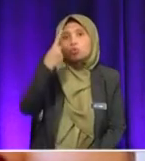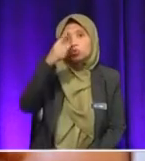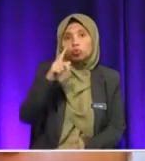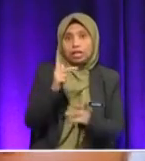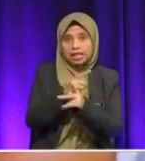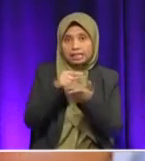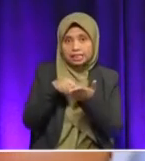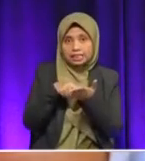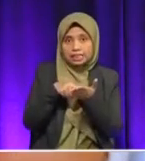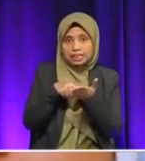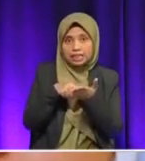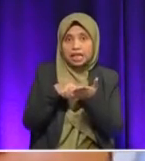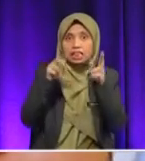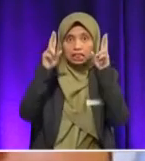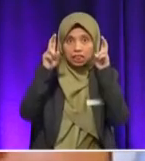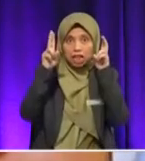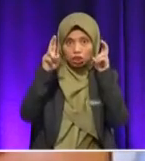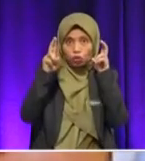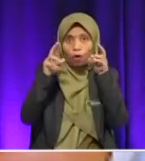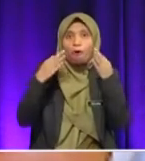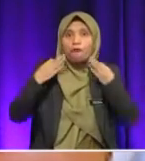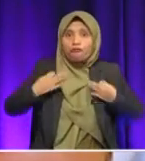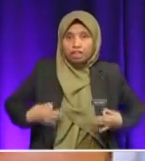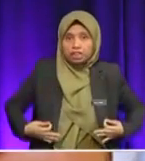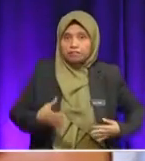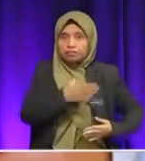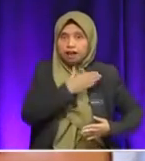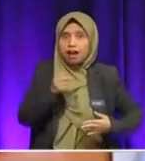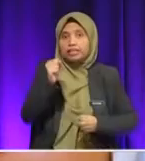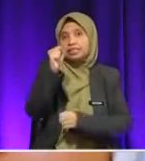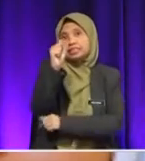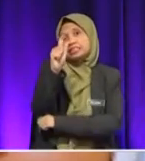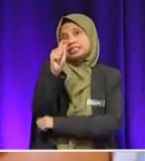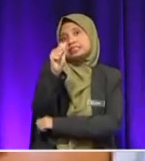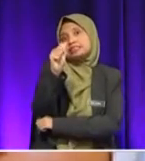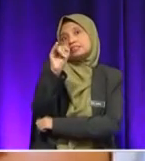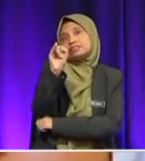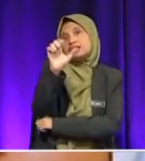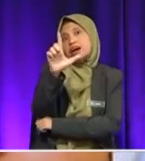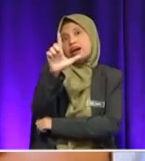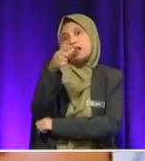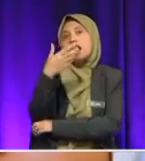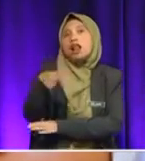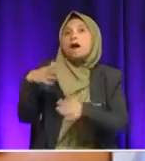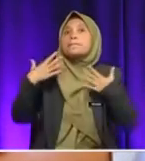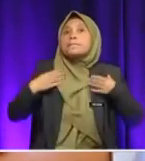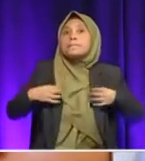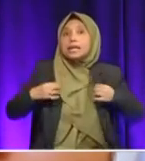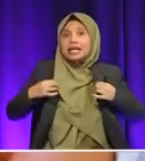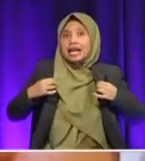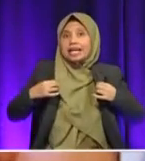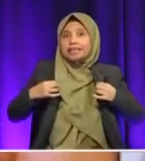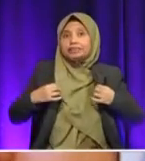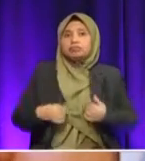Semen ini saptaji atau topinya Iyalah fashion dan style pakaian fashion dan style pakaian Aduh elemen yang tak dapat dipisahkan